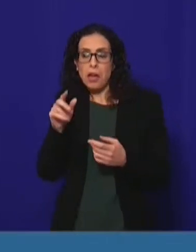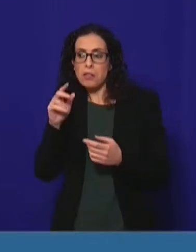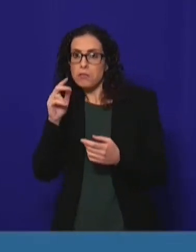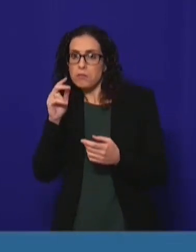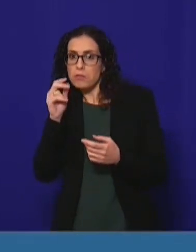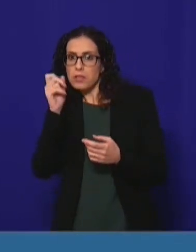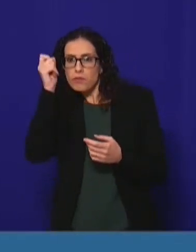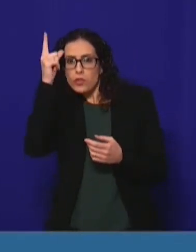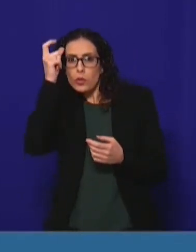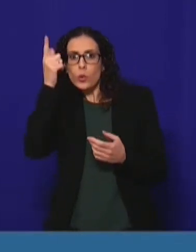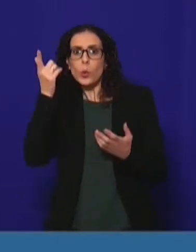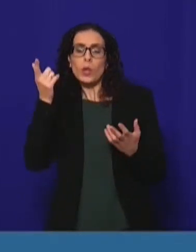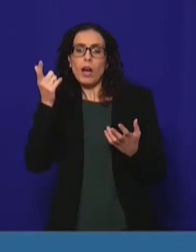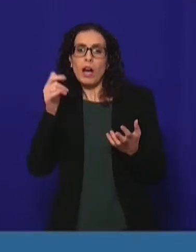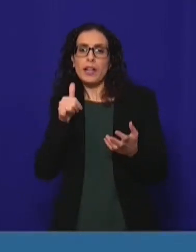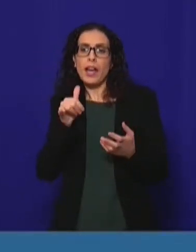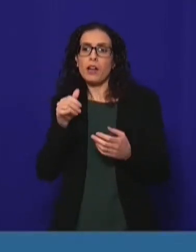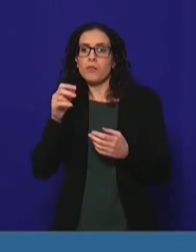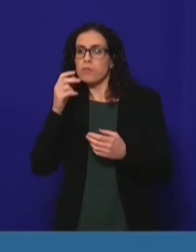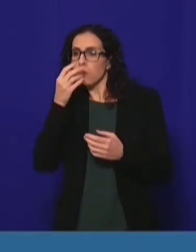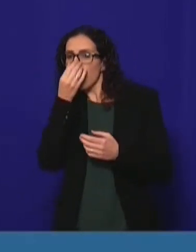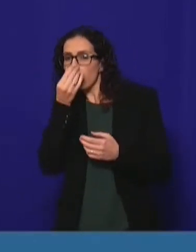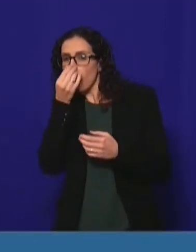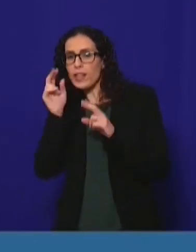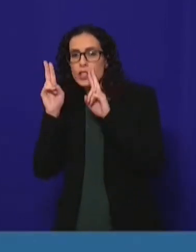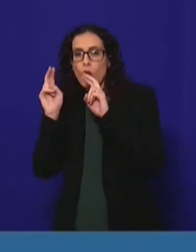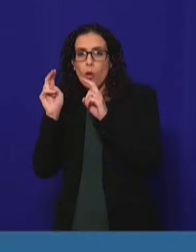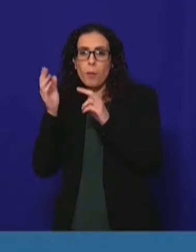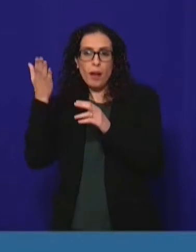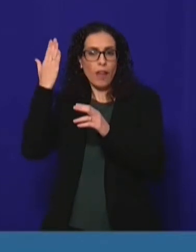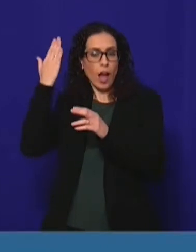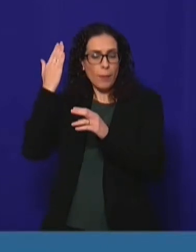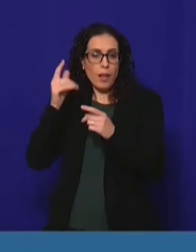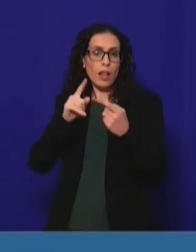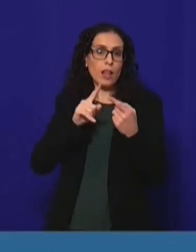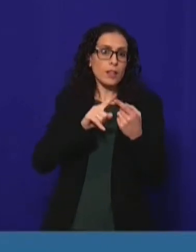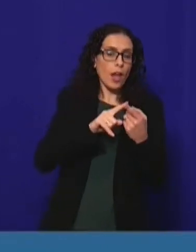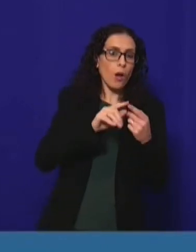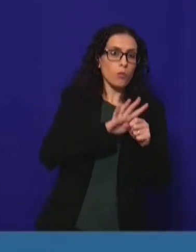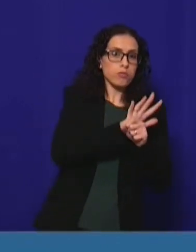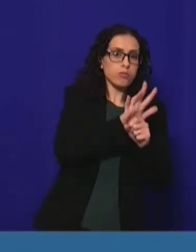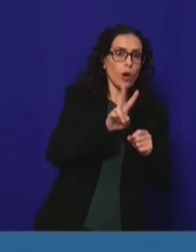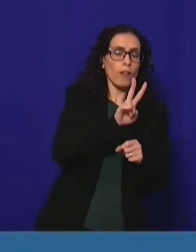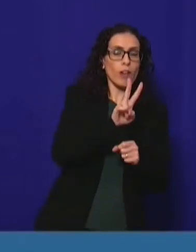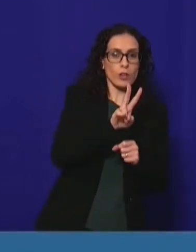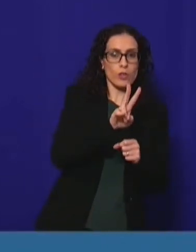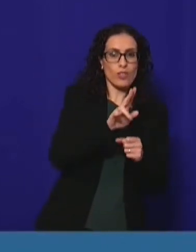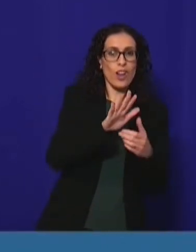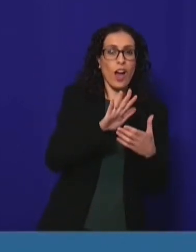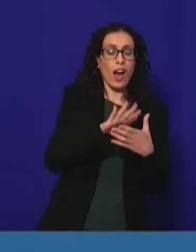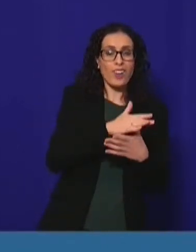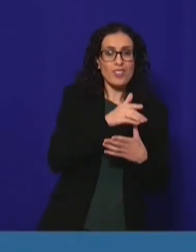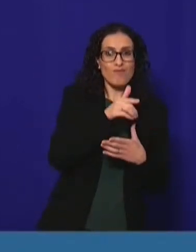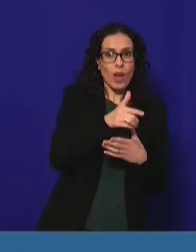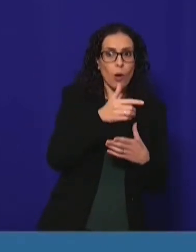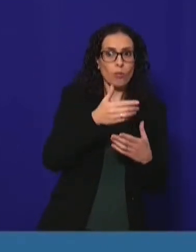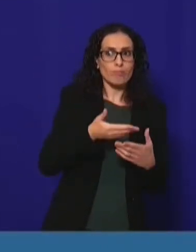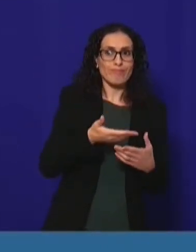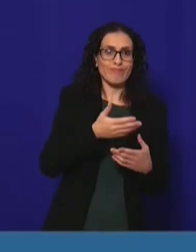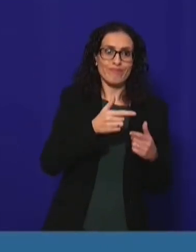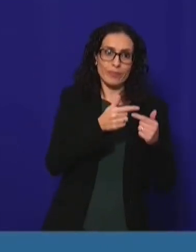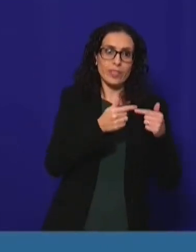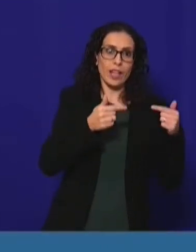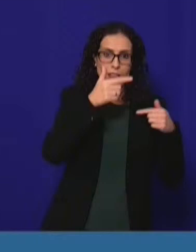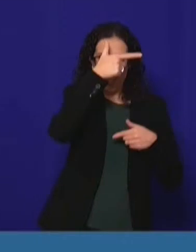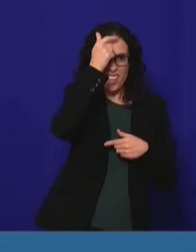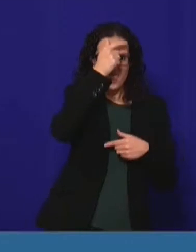każ ta' COVID, ovvjament sabiex il-peace fuq il-swabbing centers ma jiżdiedx. Grazzi ħafna ta' din mistoqsija importanti